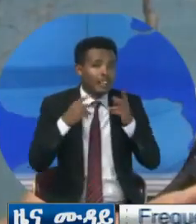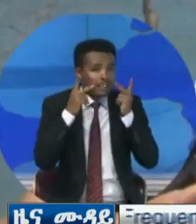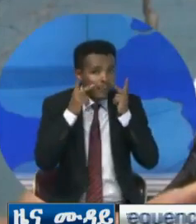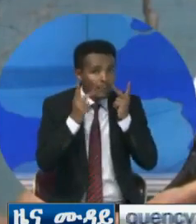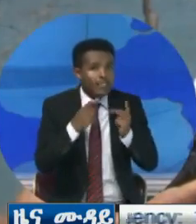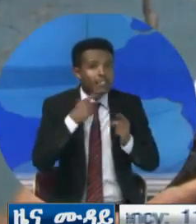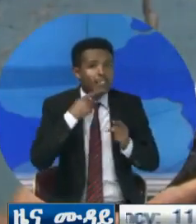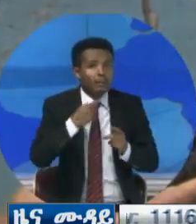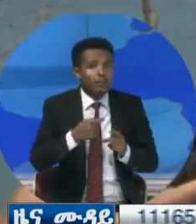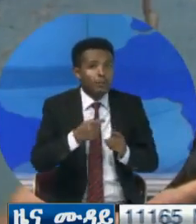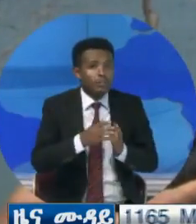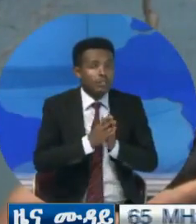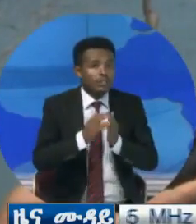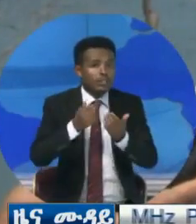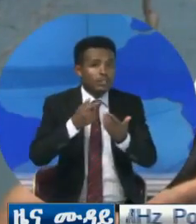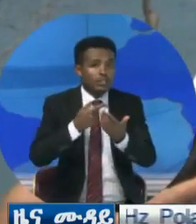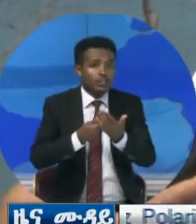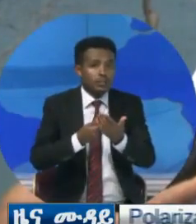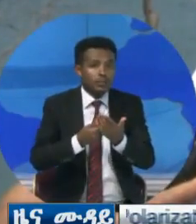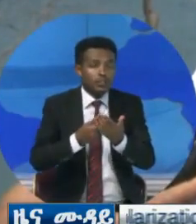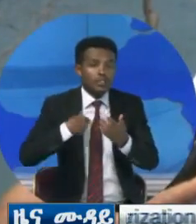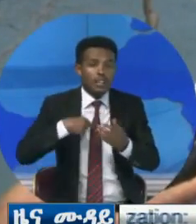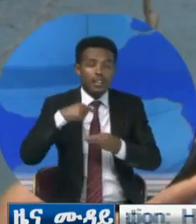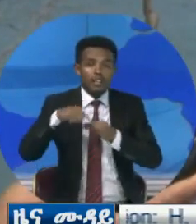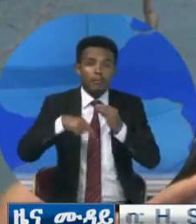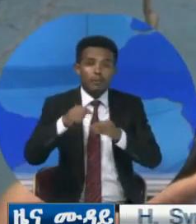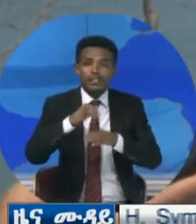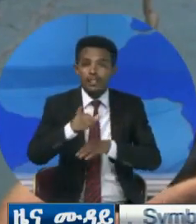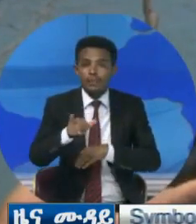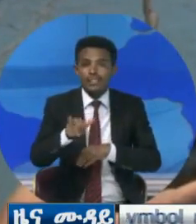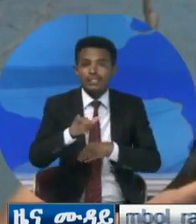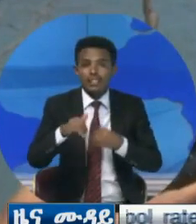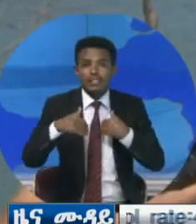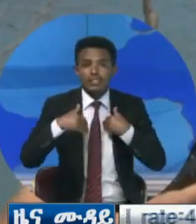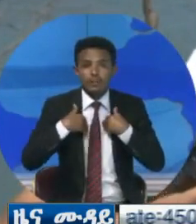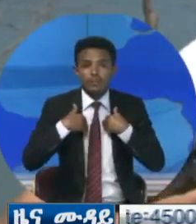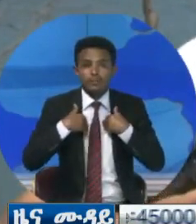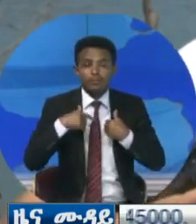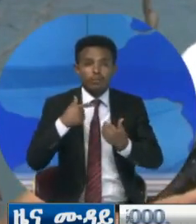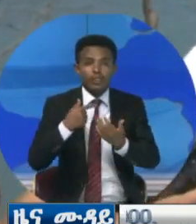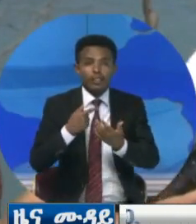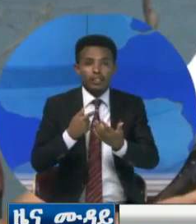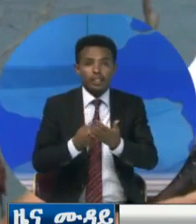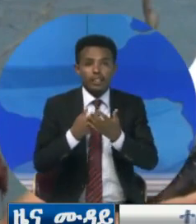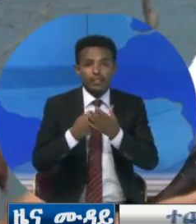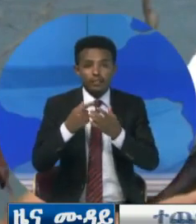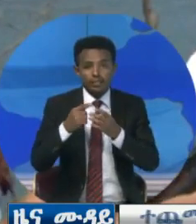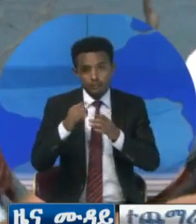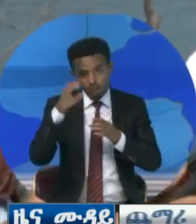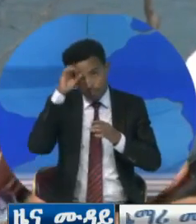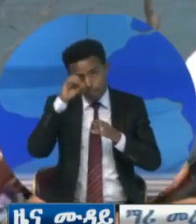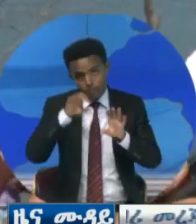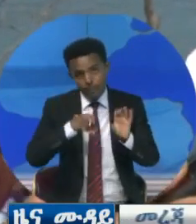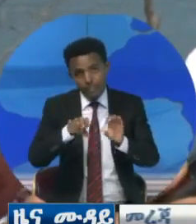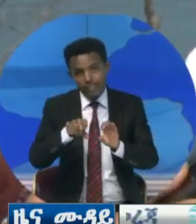አካባቢ ኦልሞስት ከኛ አካባቢ ጋር ተመሳሳይነት አለው እና ይሄን ግምት በማድረግ